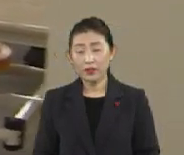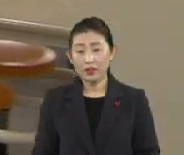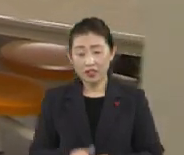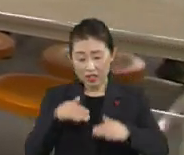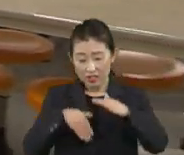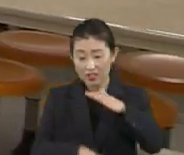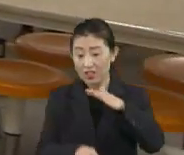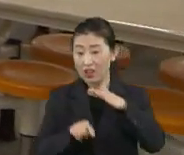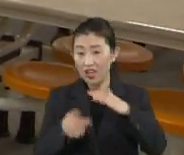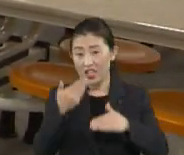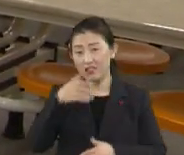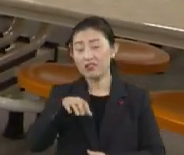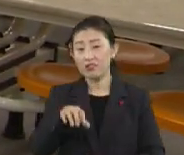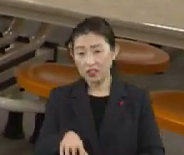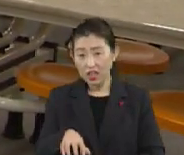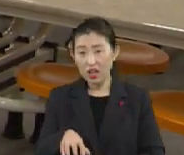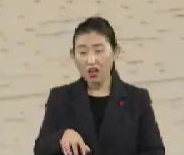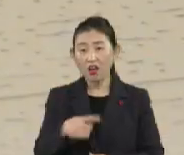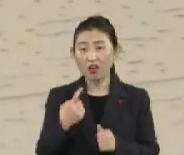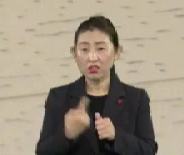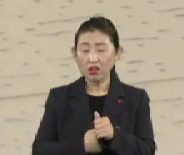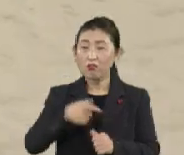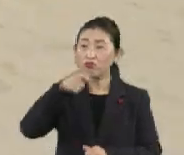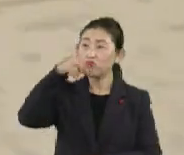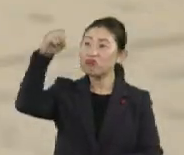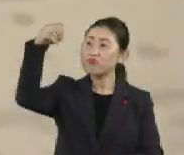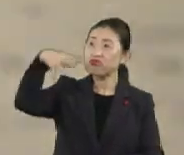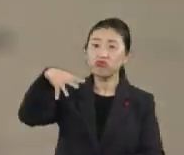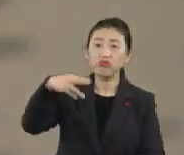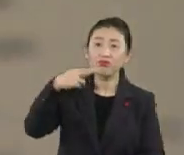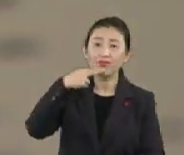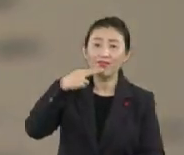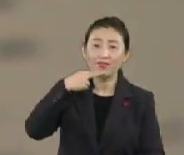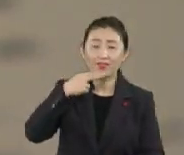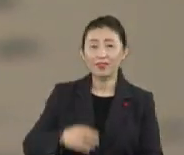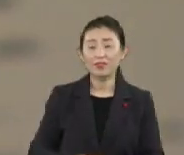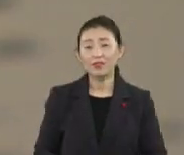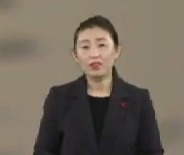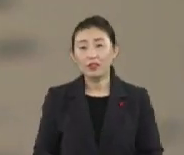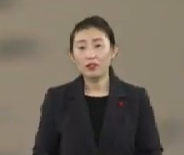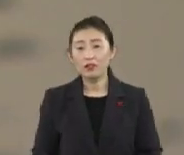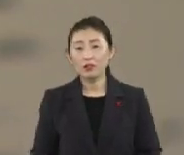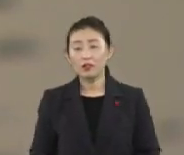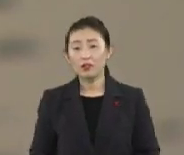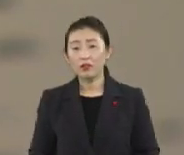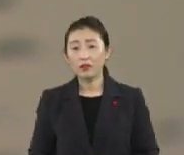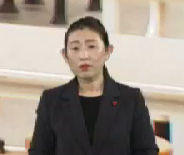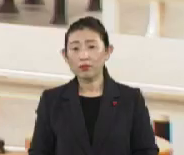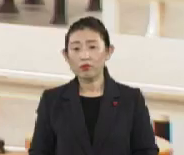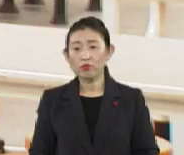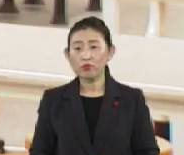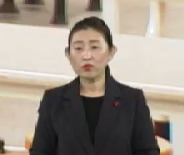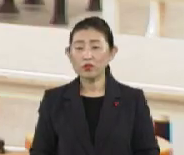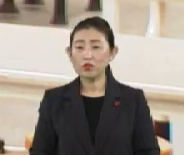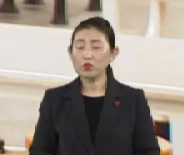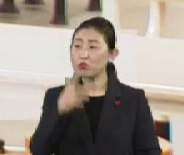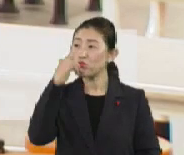건물 지하에 마련된 식당에는 자동 스프링클러조차 없다는 지적도 나왔습니다. 저희